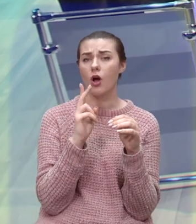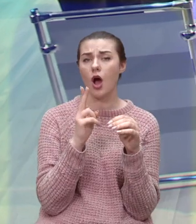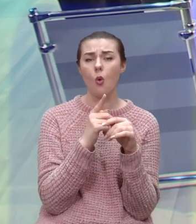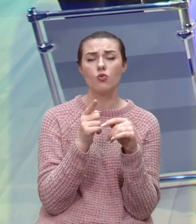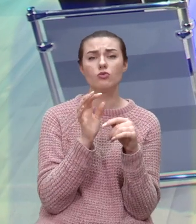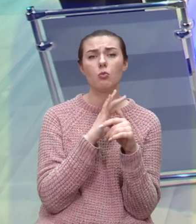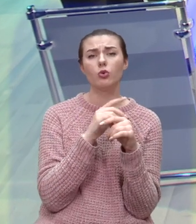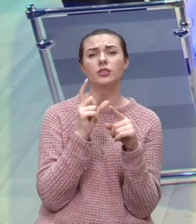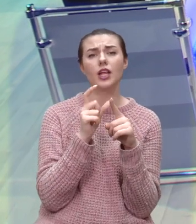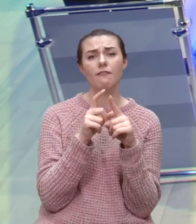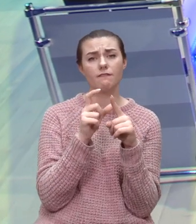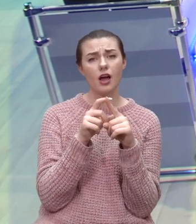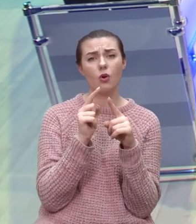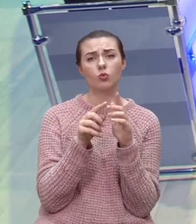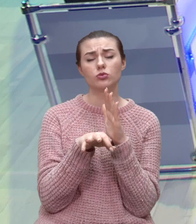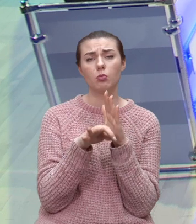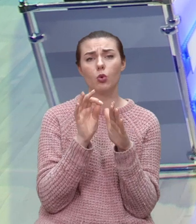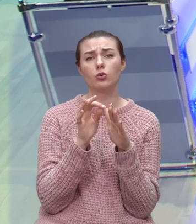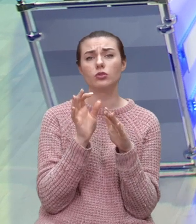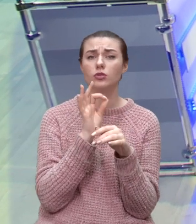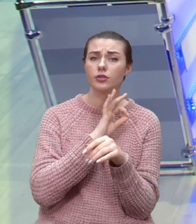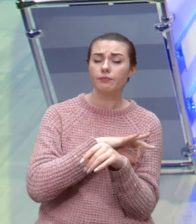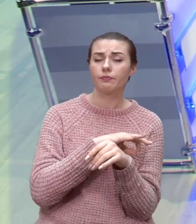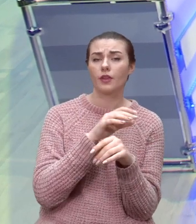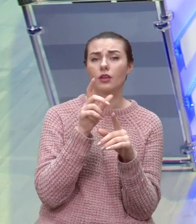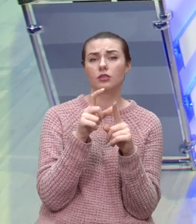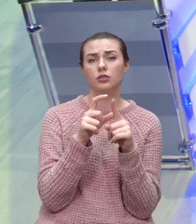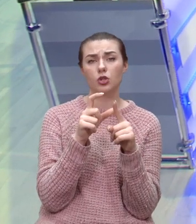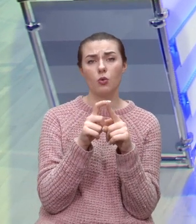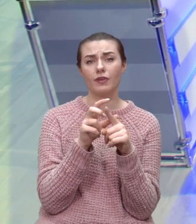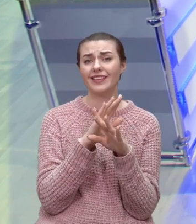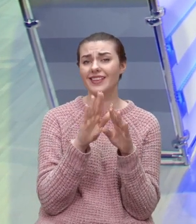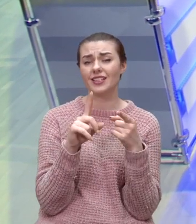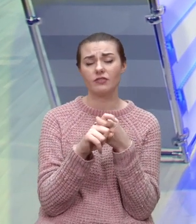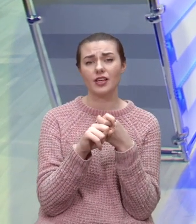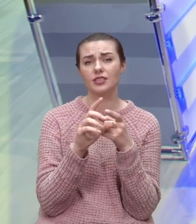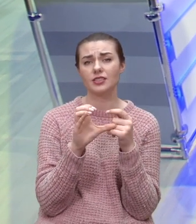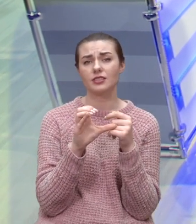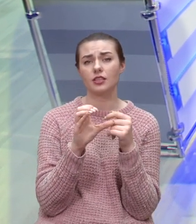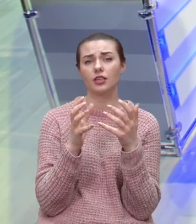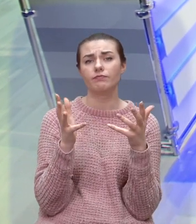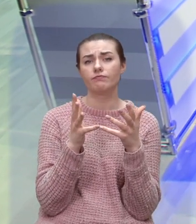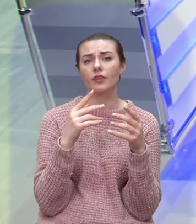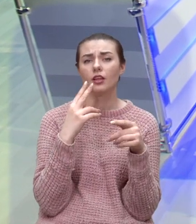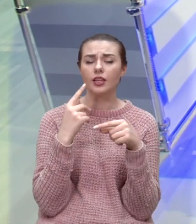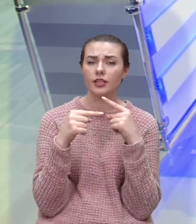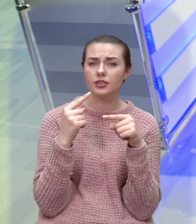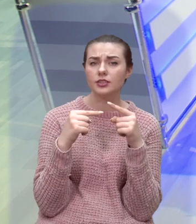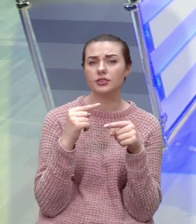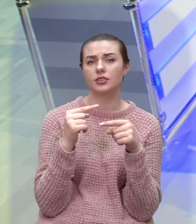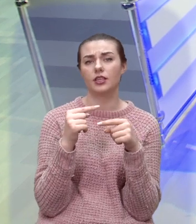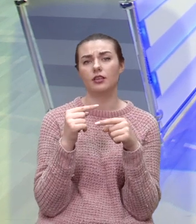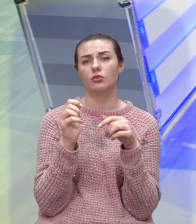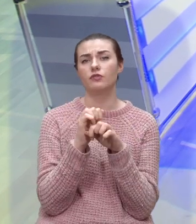к тому как он использует слова он использует слово не связанная с ритуалом до